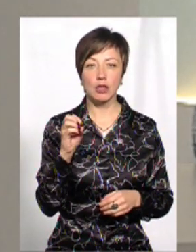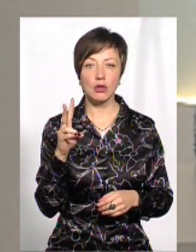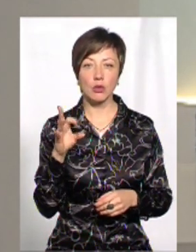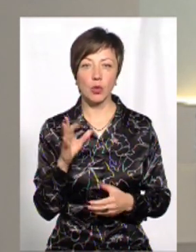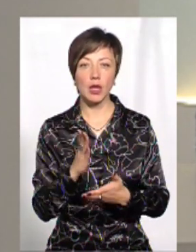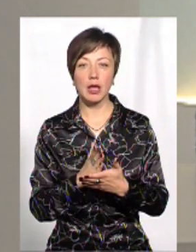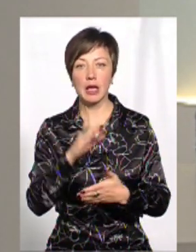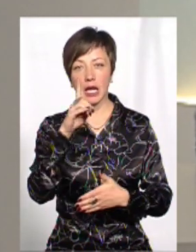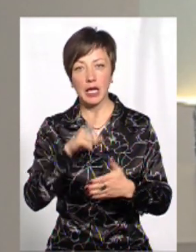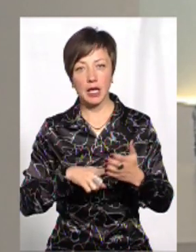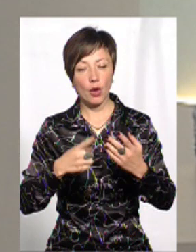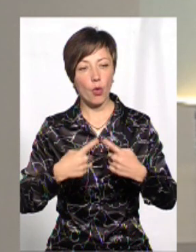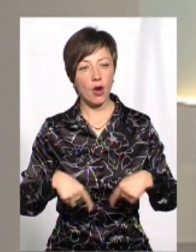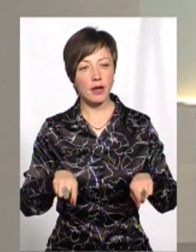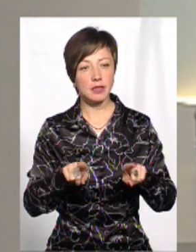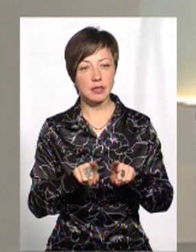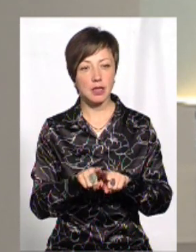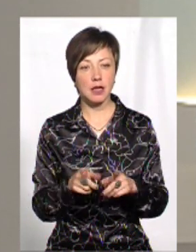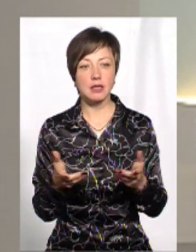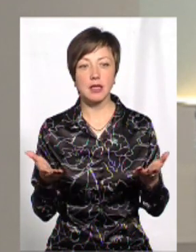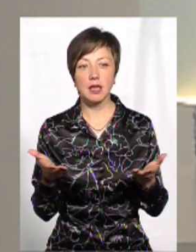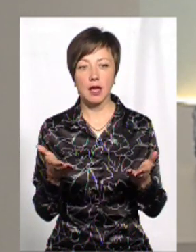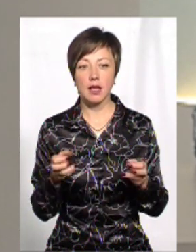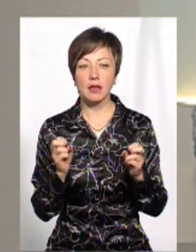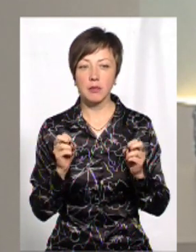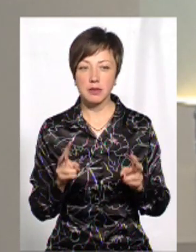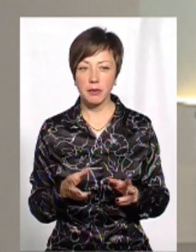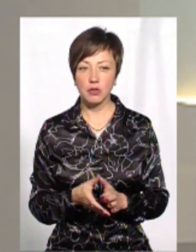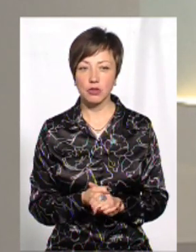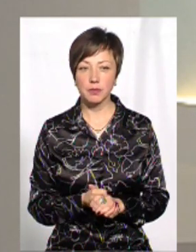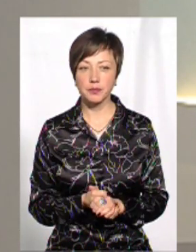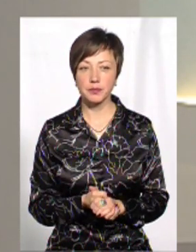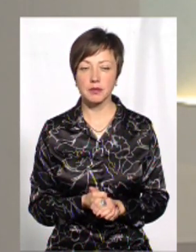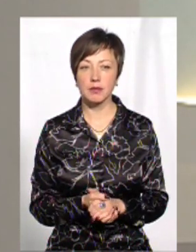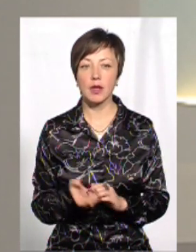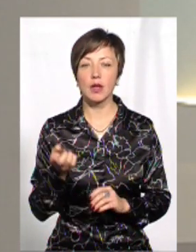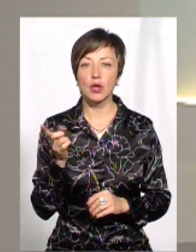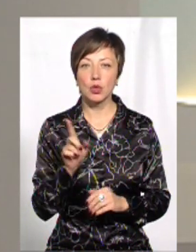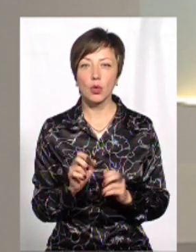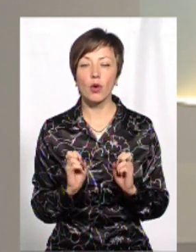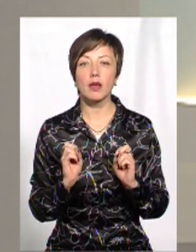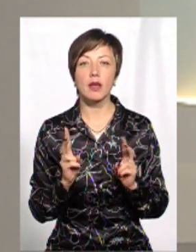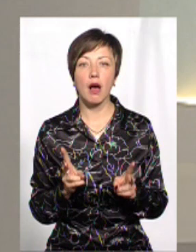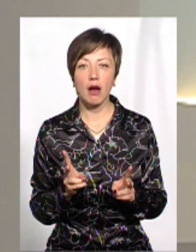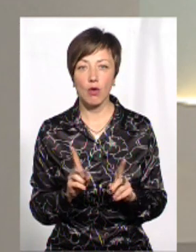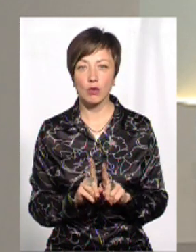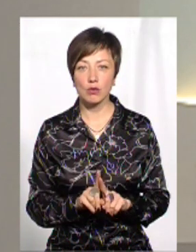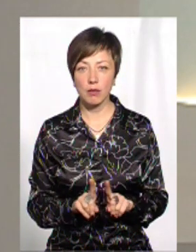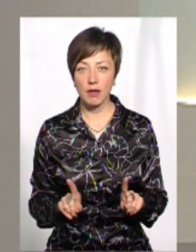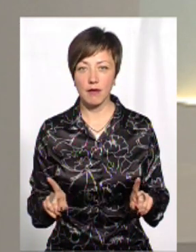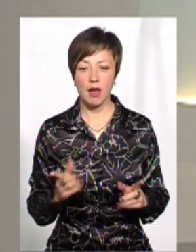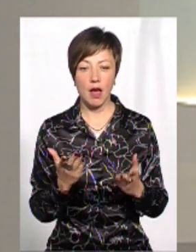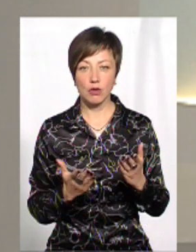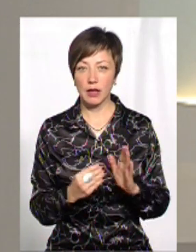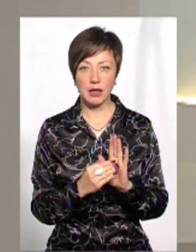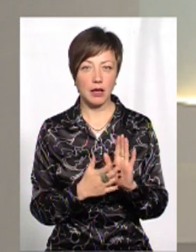є релігійні організації, які небезпечні. То як, особливо, якщо вона